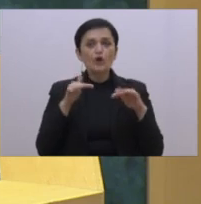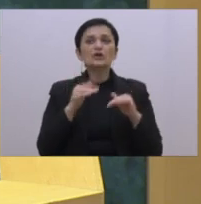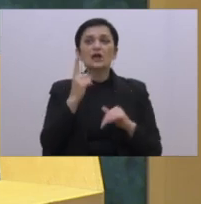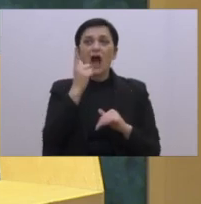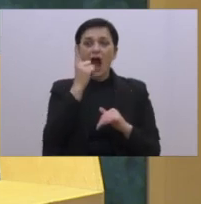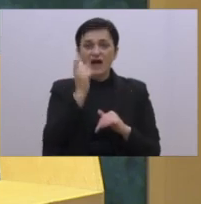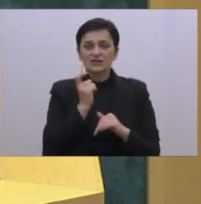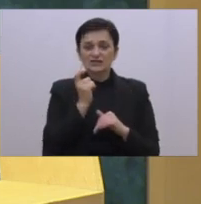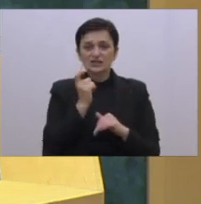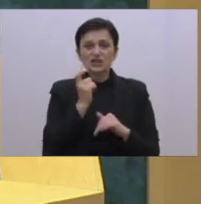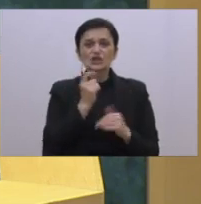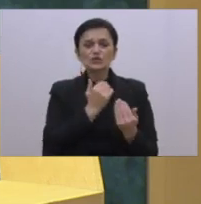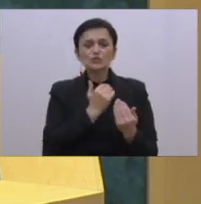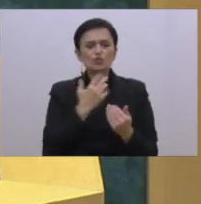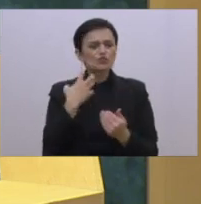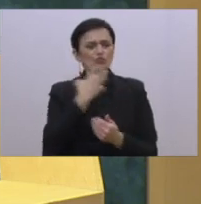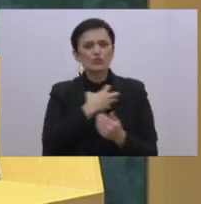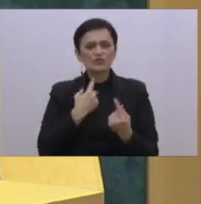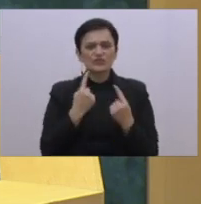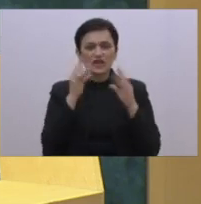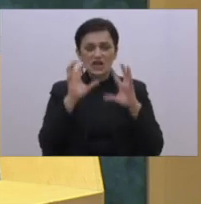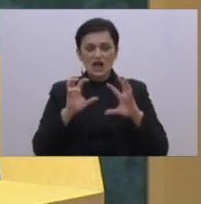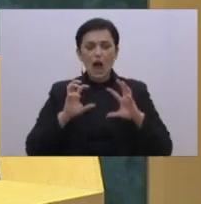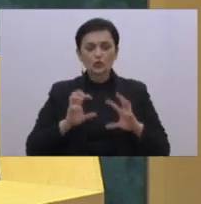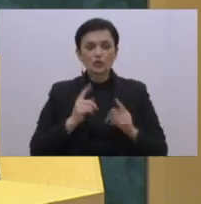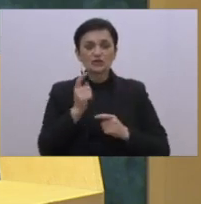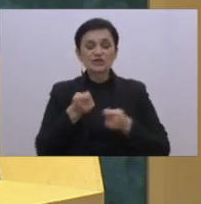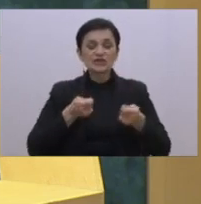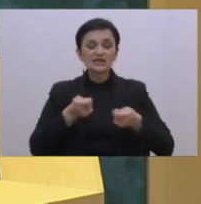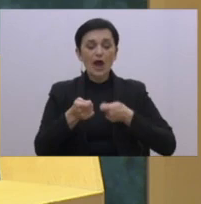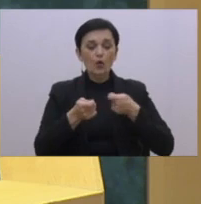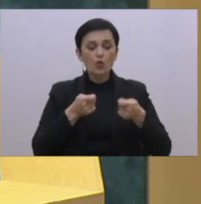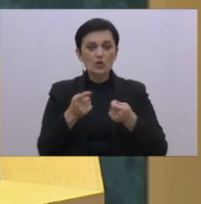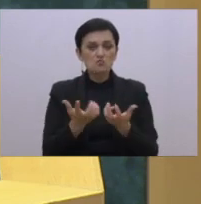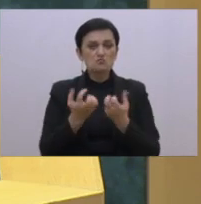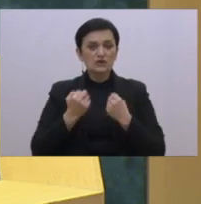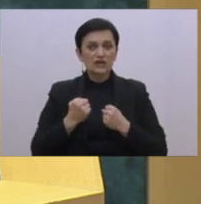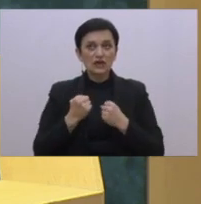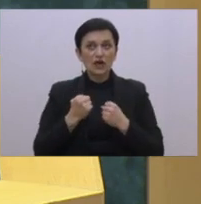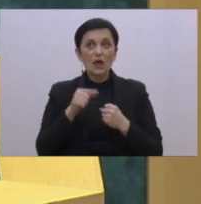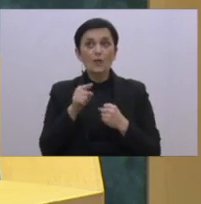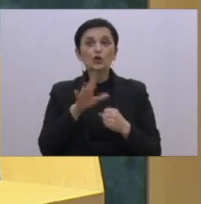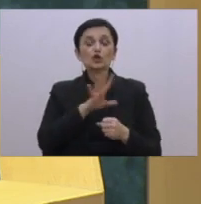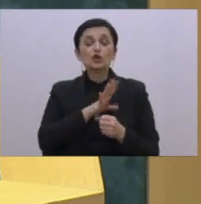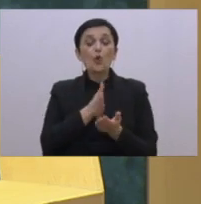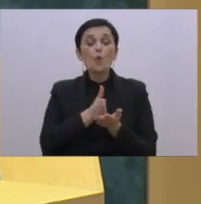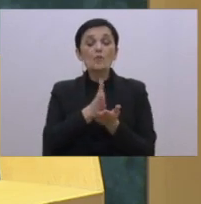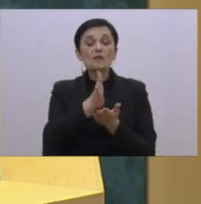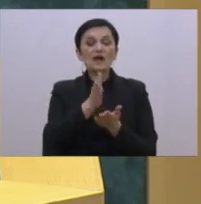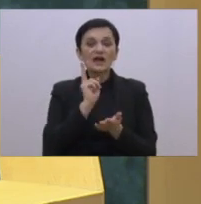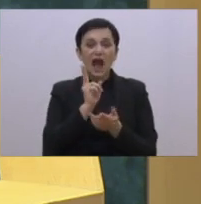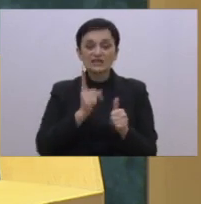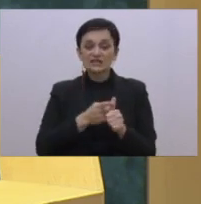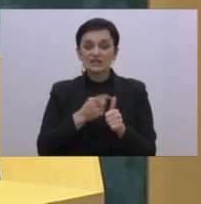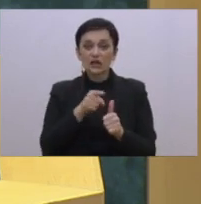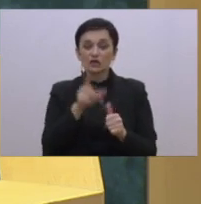100-მდე თვისებრივად უმნიშვნელოვანესი კანონისა და რეგულაციის მიღება, რომელიც უშუალოდ იყო მიმართული კანდიდატის